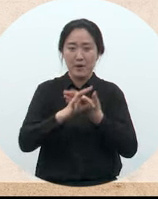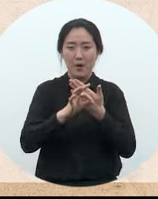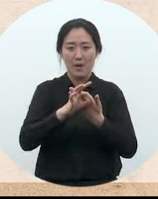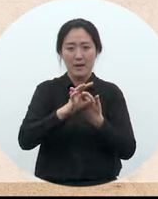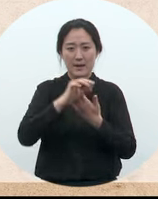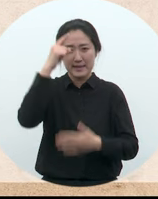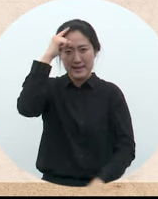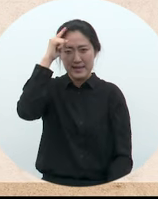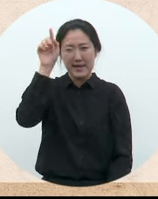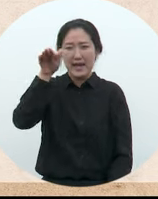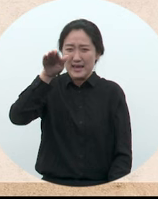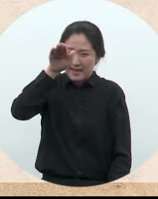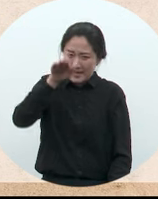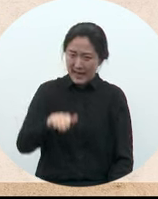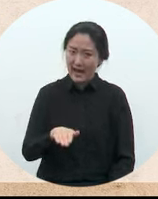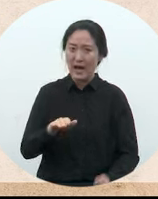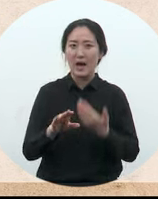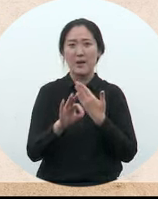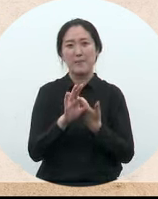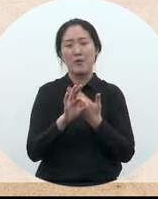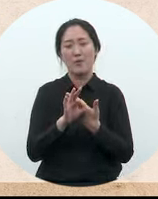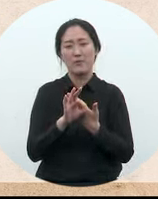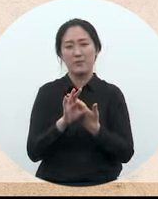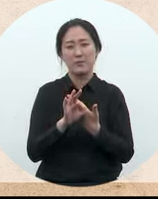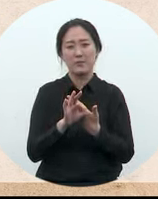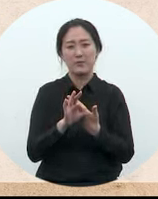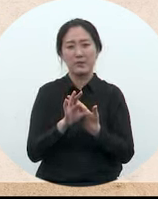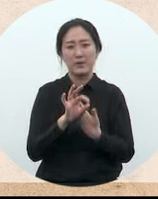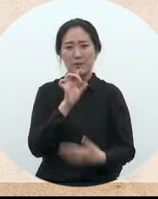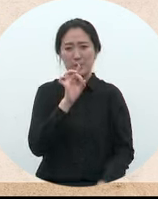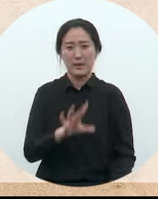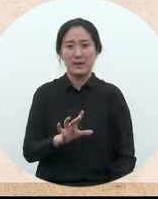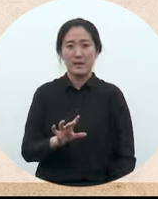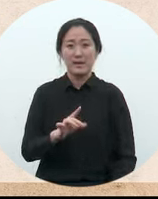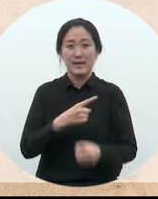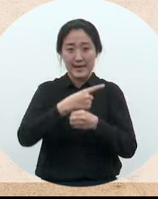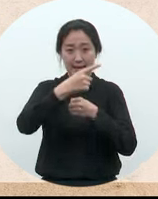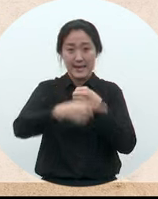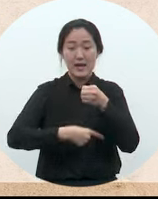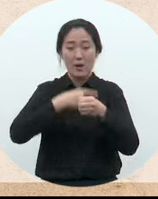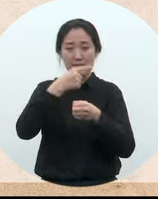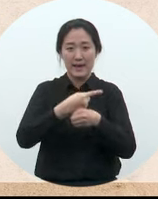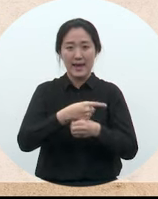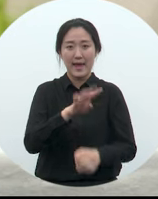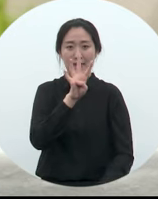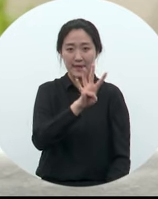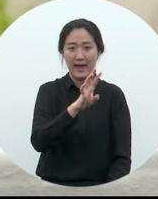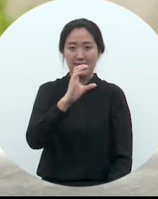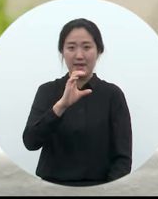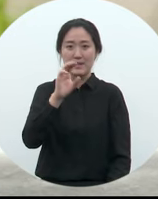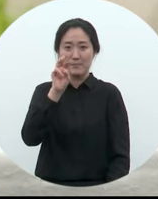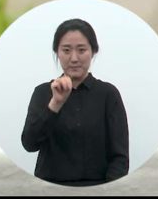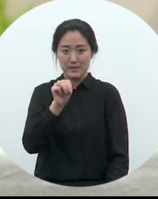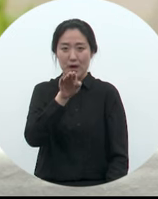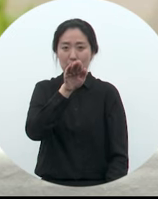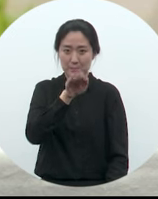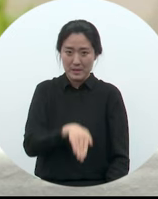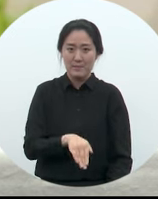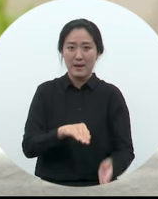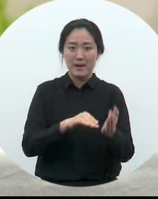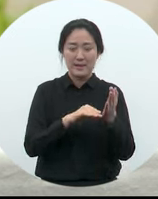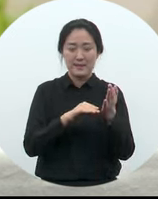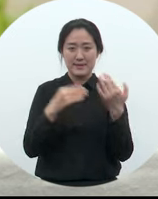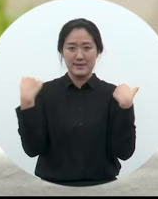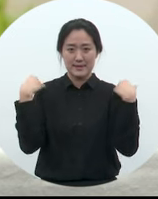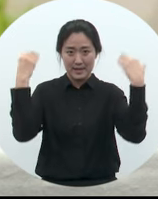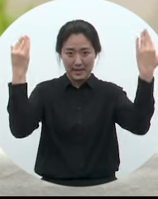통계적으로 본다면은 작은 키, 왜소증을 가질 가능성이 많습니다. 그리고 1년에 4cm 미만으로